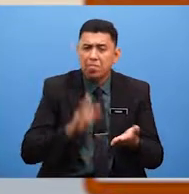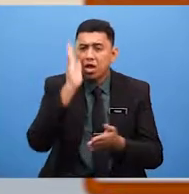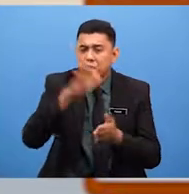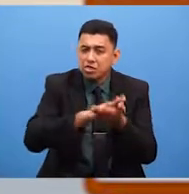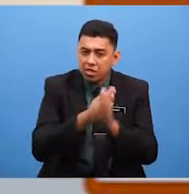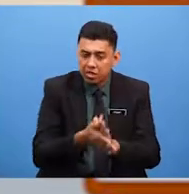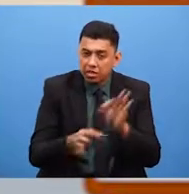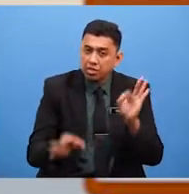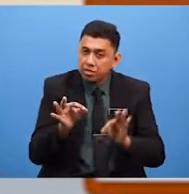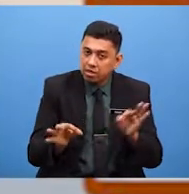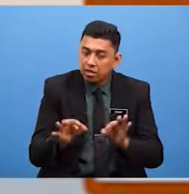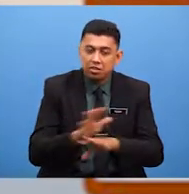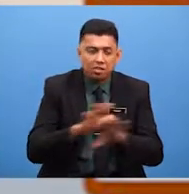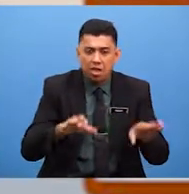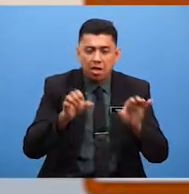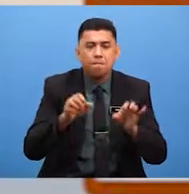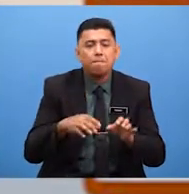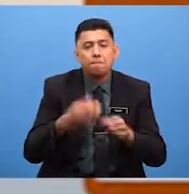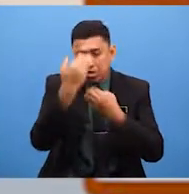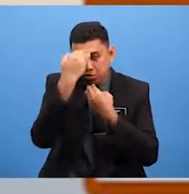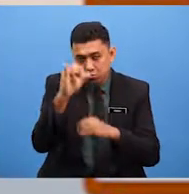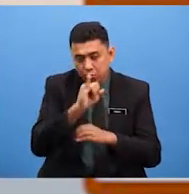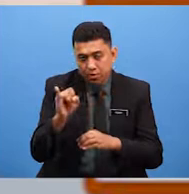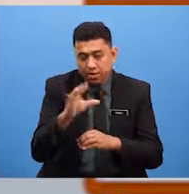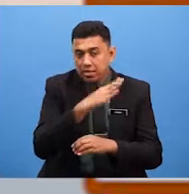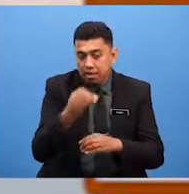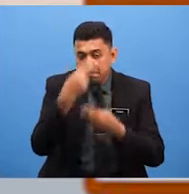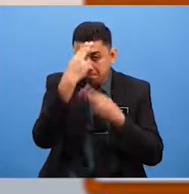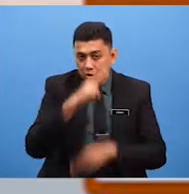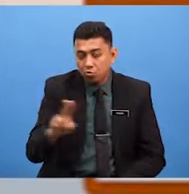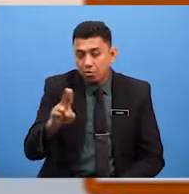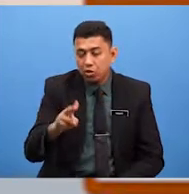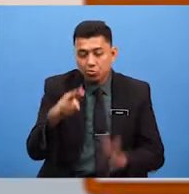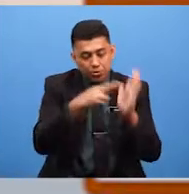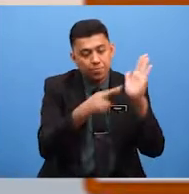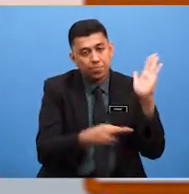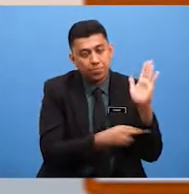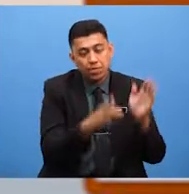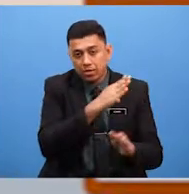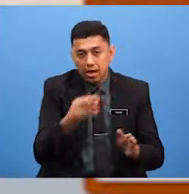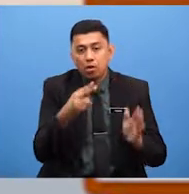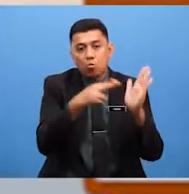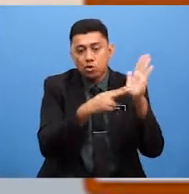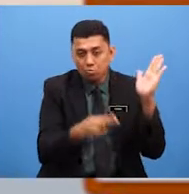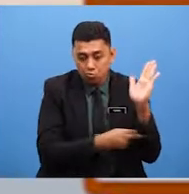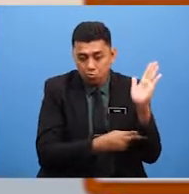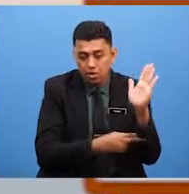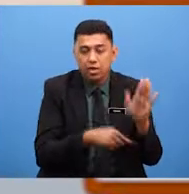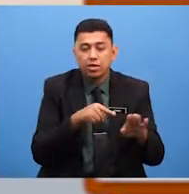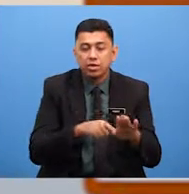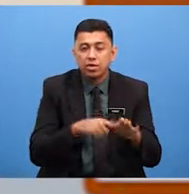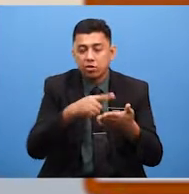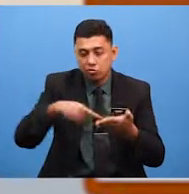jika rakyat tidak mematuhi dan menghormati peraturan dan undang-undang di